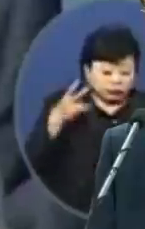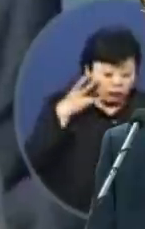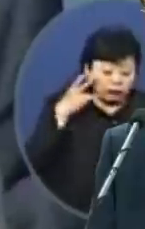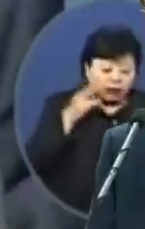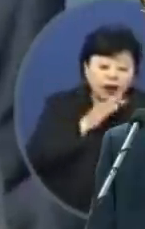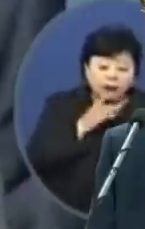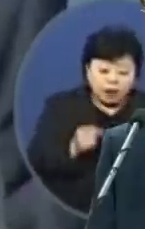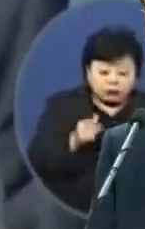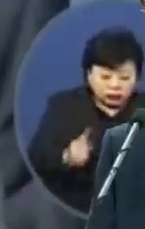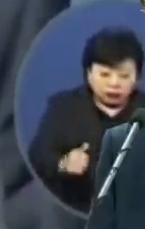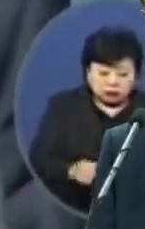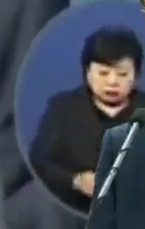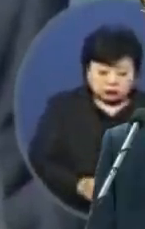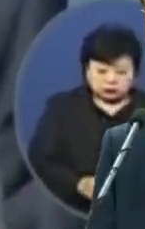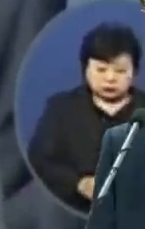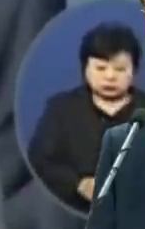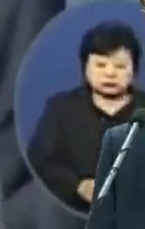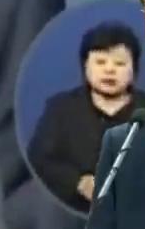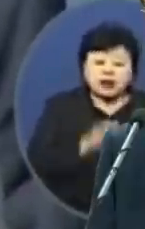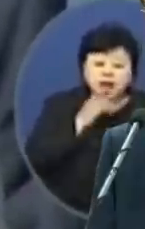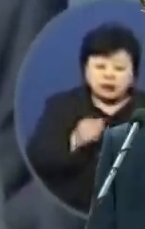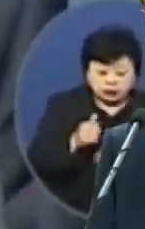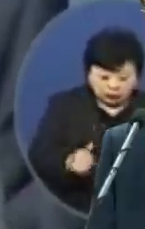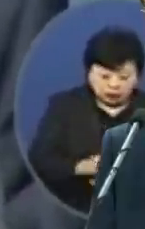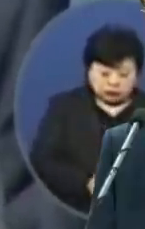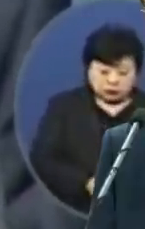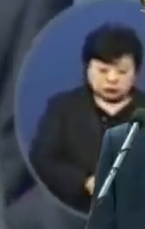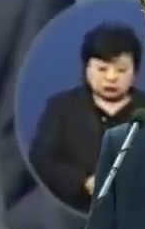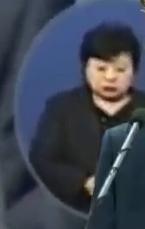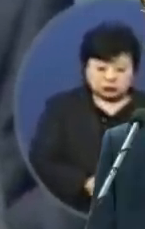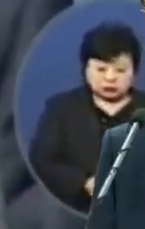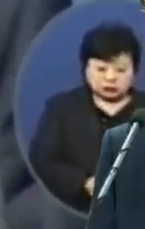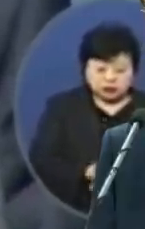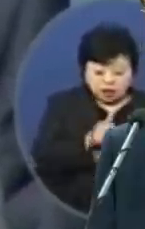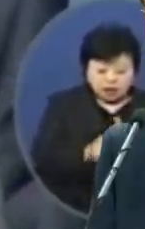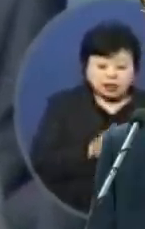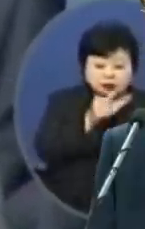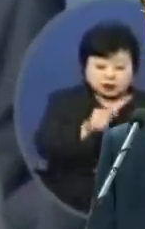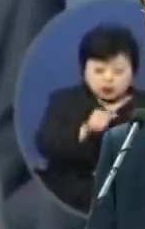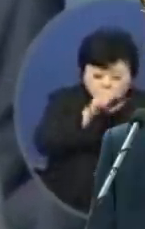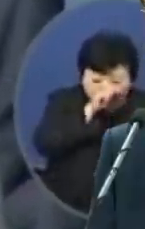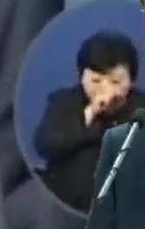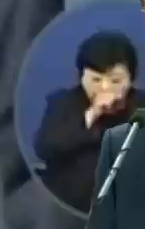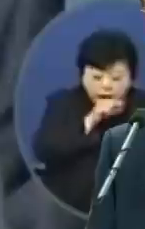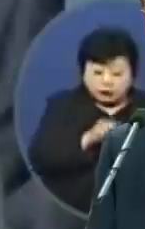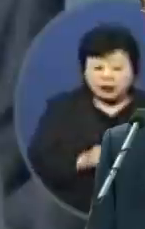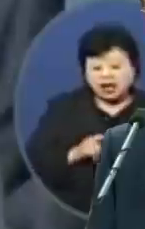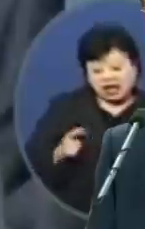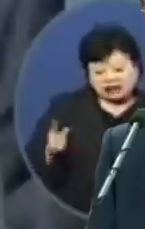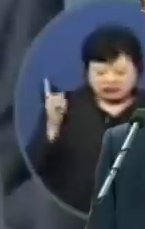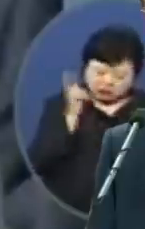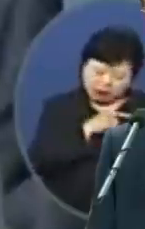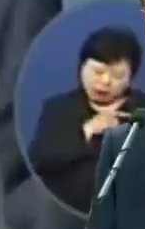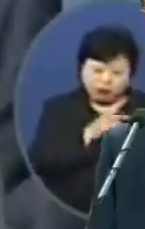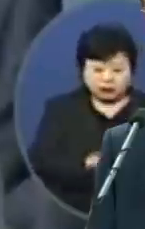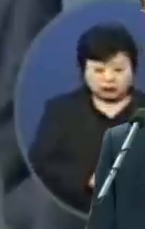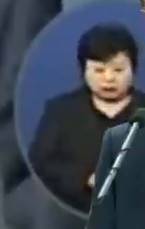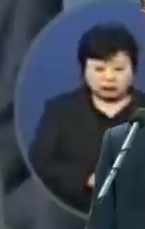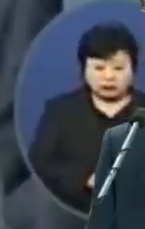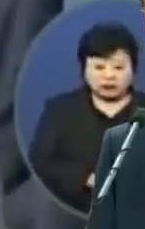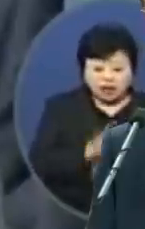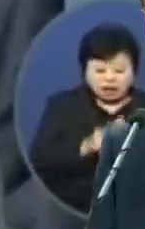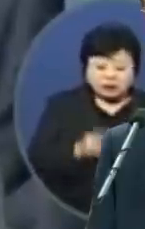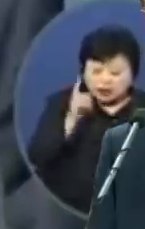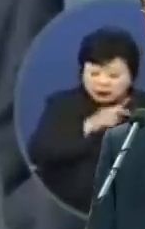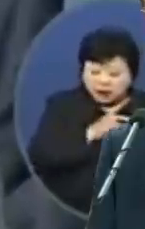아멘 이것이 나쁘다 아 그래요 아멘 그래야 될 것인데 하나님께서 이게 좋다 하는데 우리가 나쁩니다. 이게 나쁘다